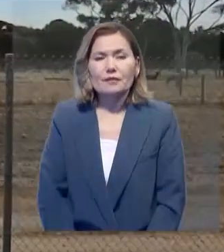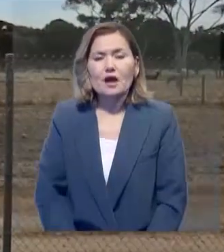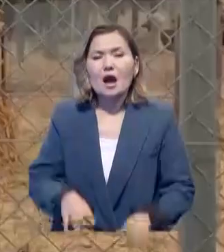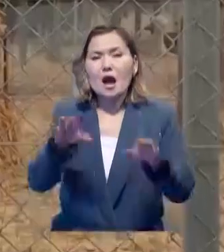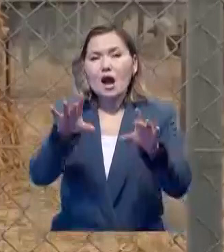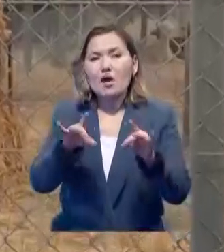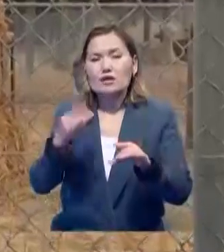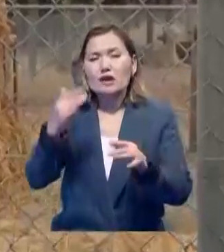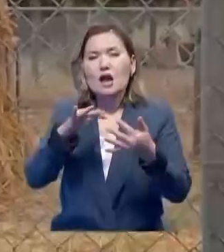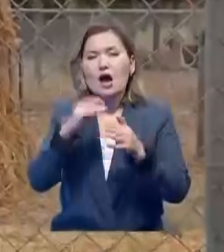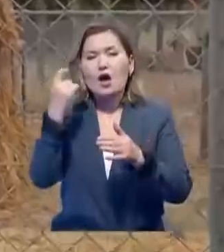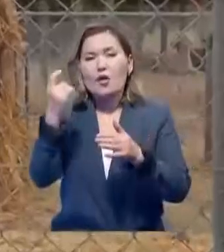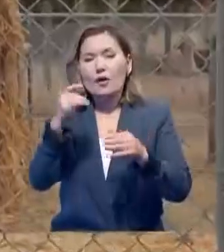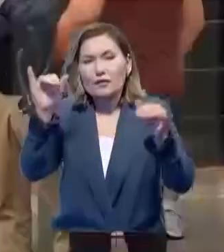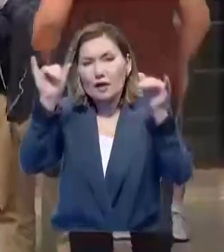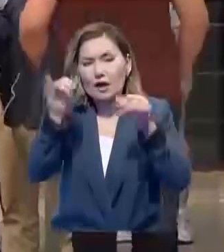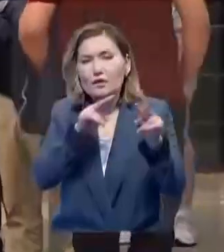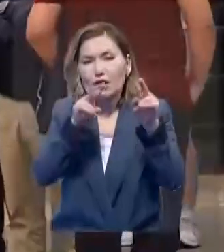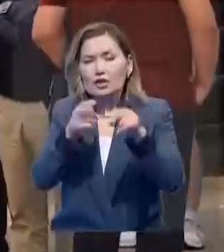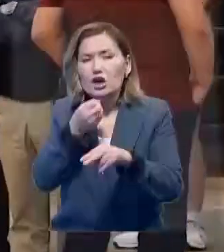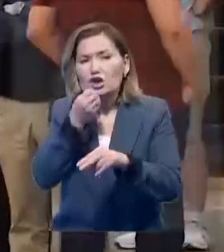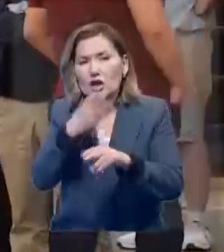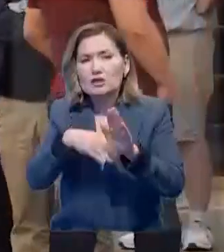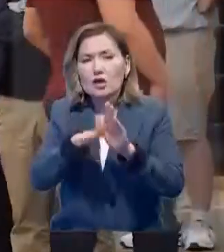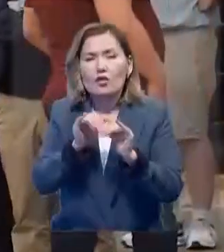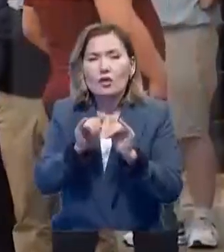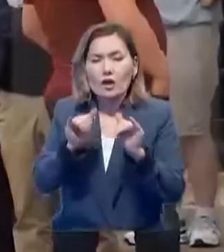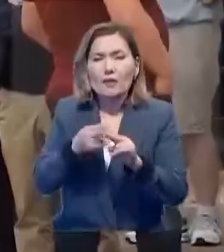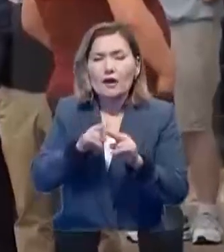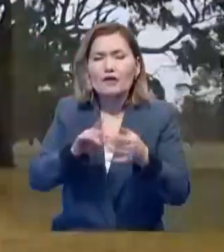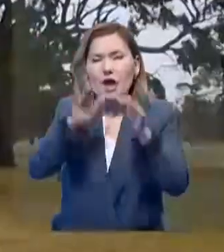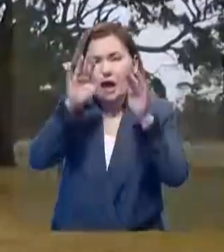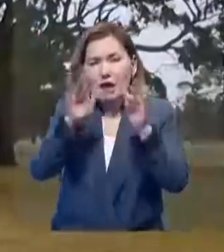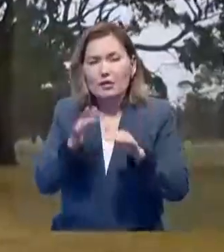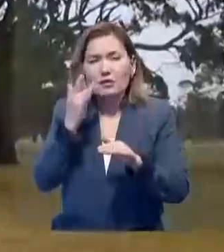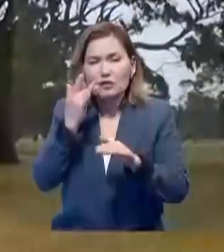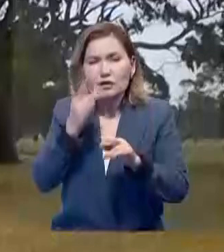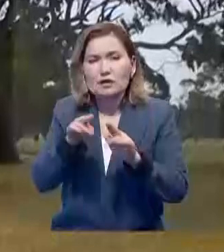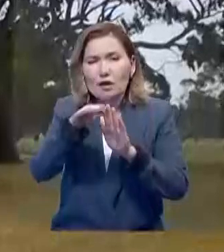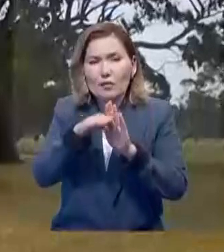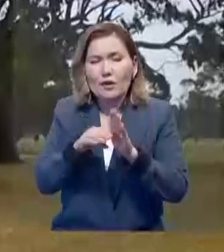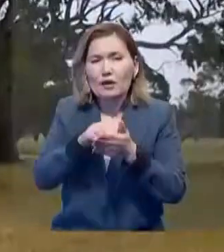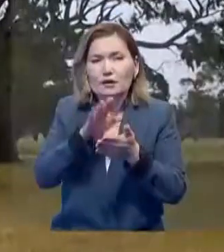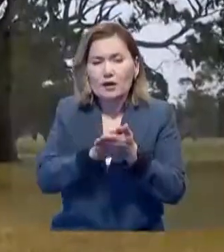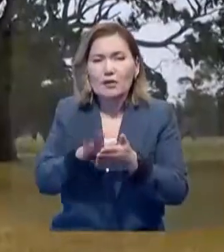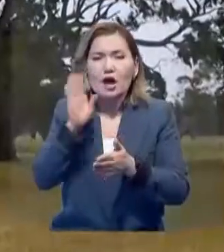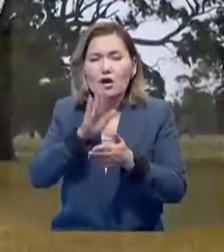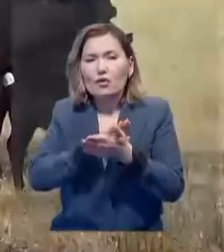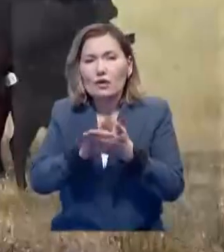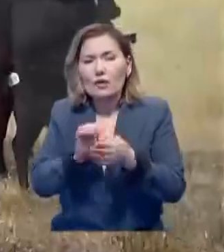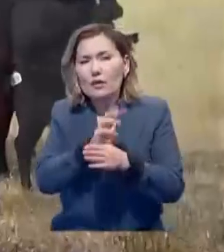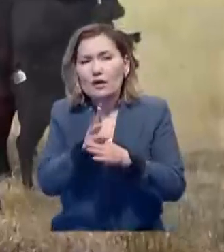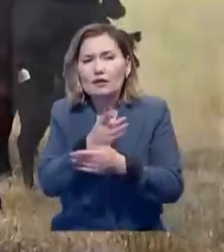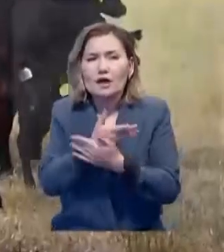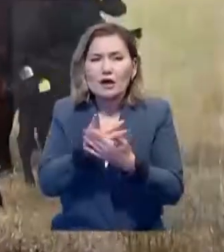Австралияда ауыл шаруашылық жануарларын қадағалау жақсы жолға қойылған. Ол электрондық жүйе арқылы жүргізіледі. Осының арқасында ауызсыл, бруцеллез,